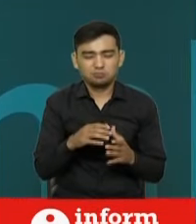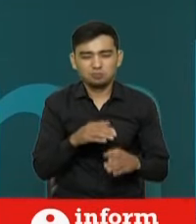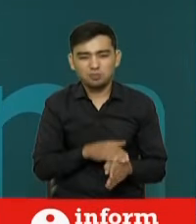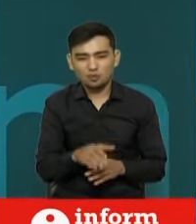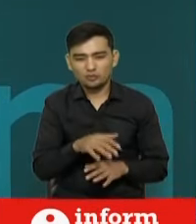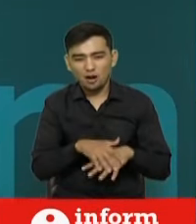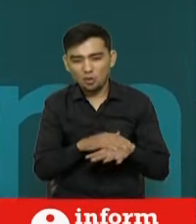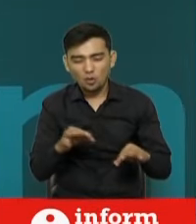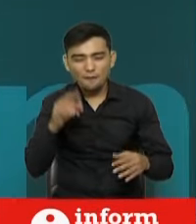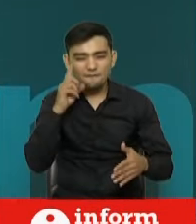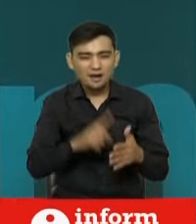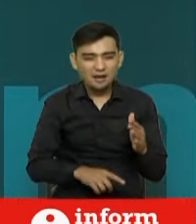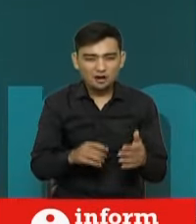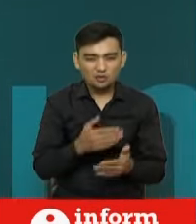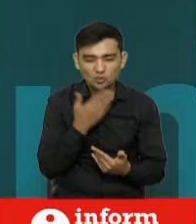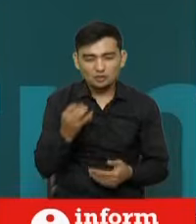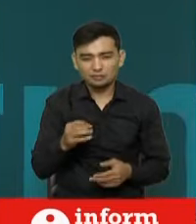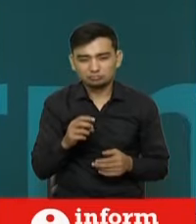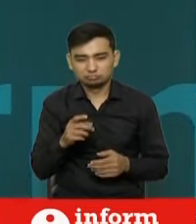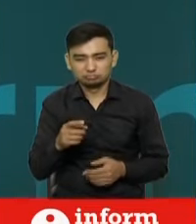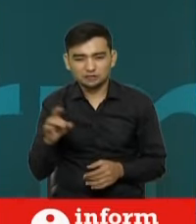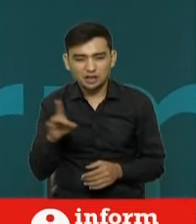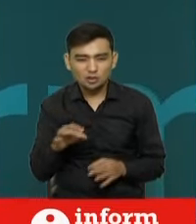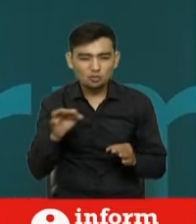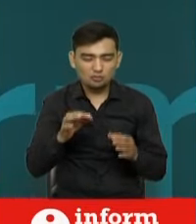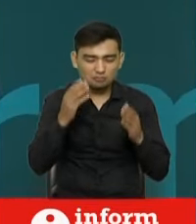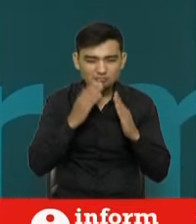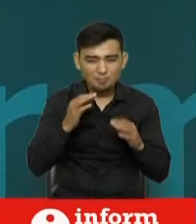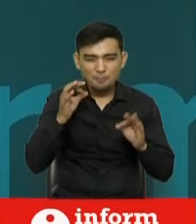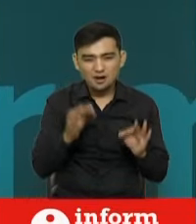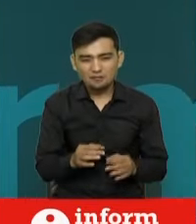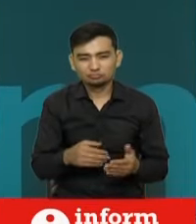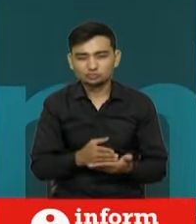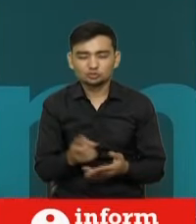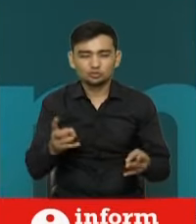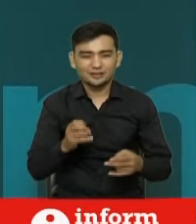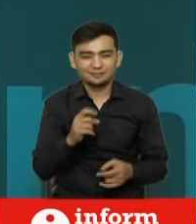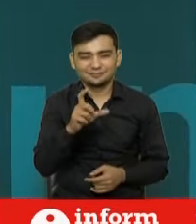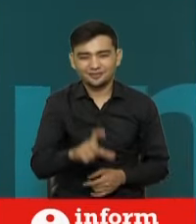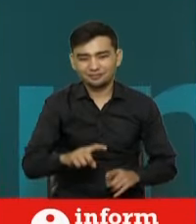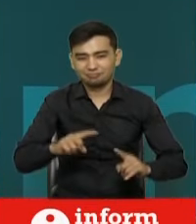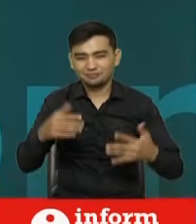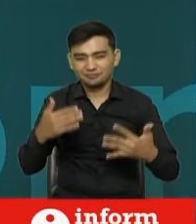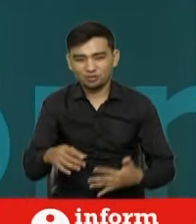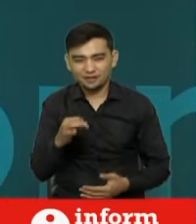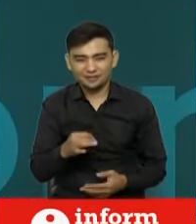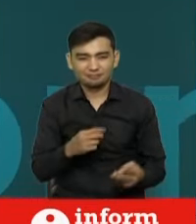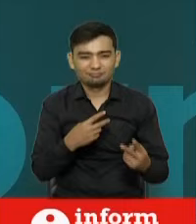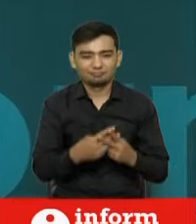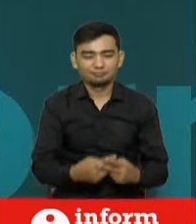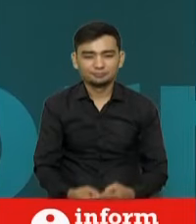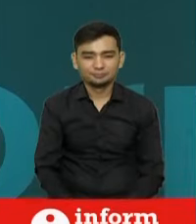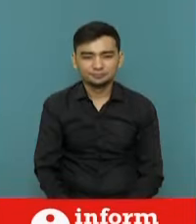граждан иной веры и призывал к насилию по религиозным мотивам. Подозреваемый арестован и находится в следственном изоляторе.